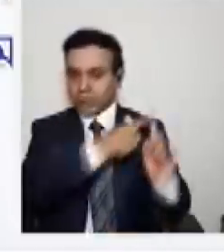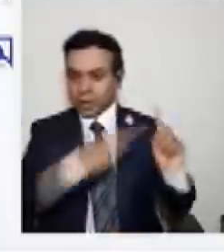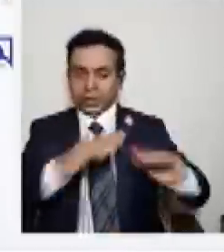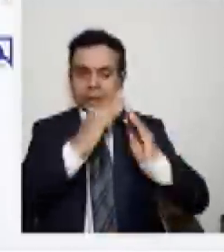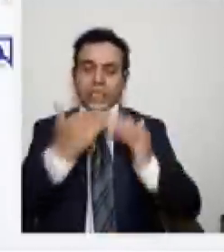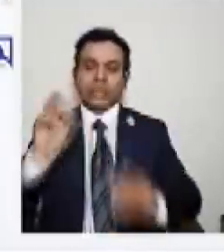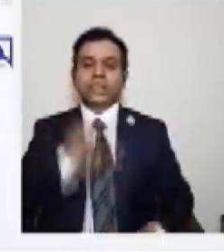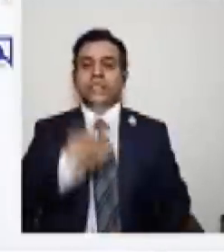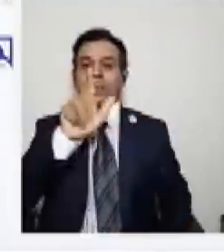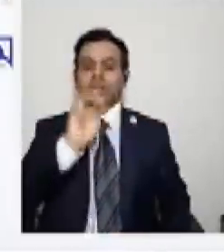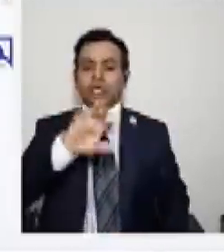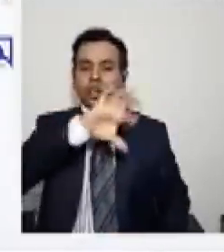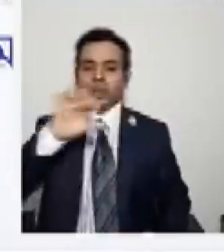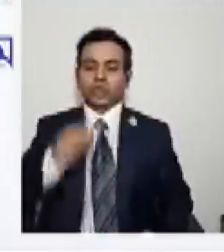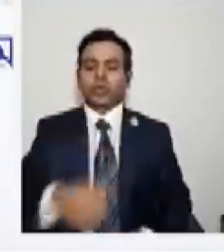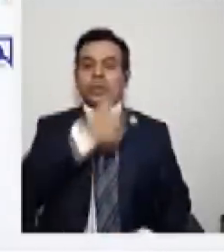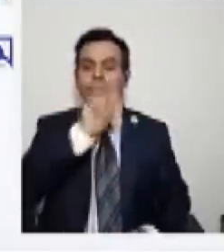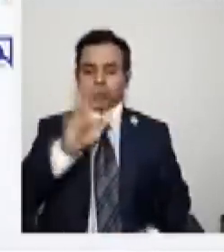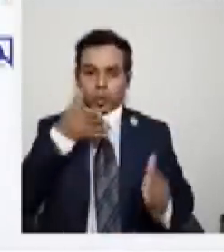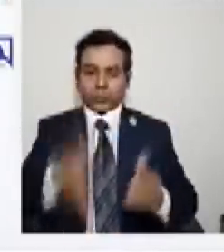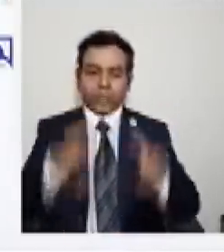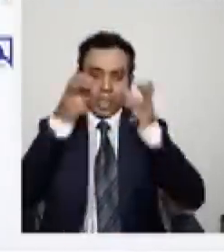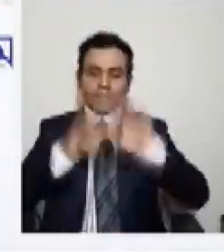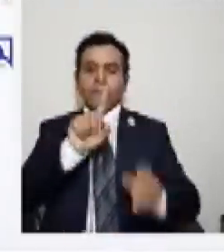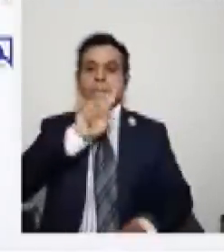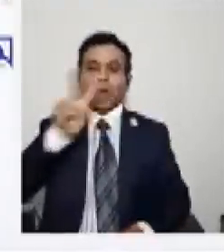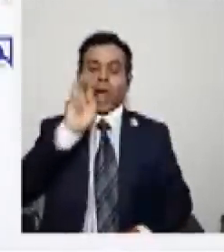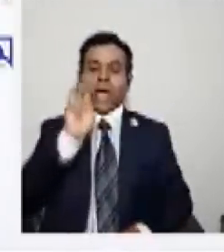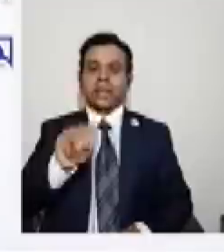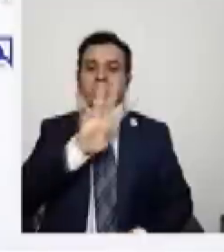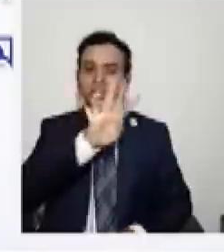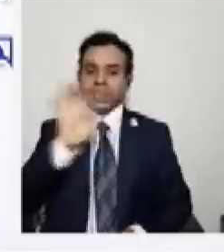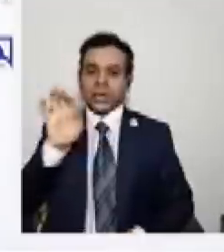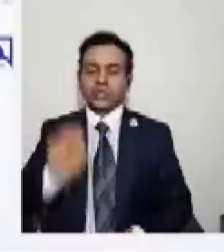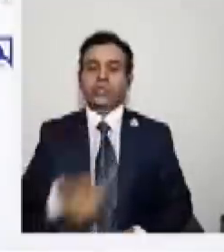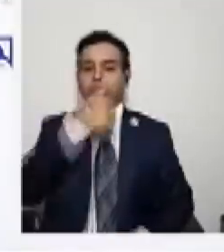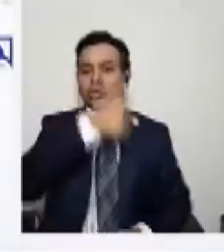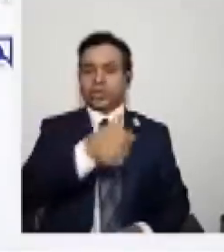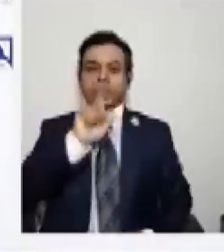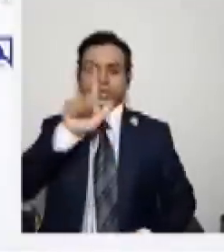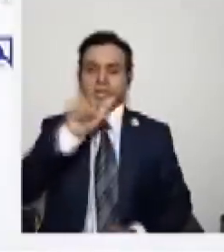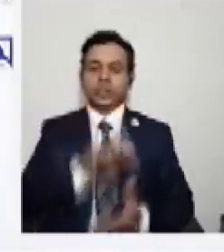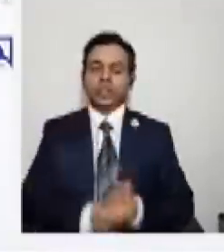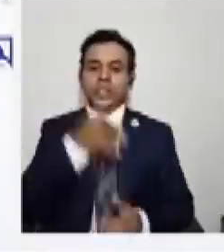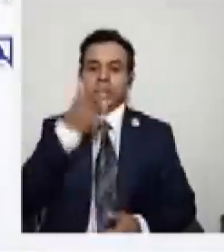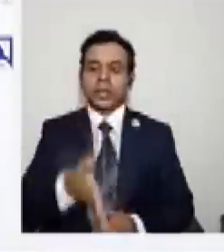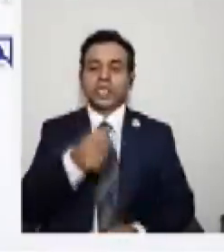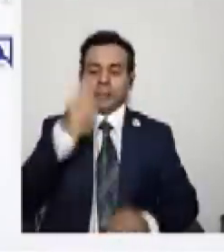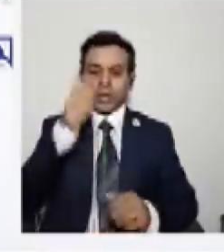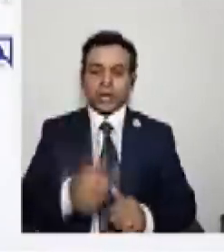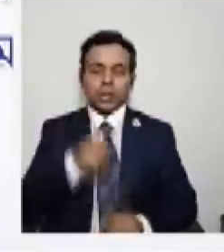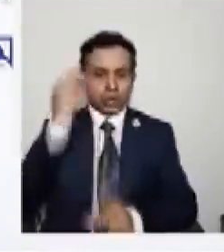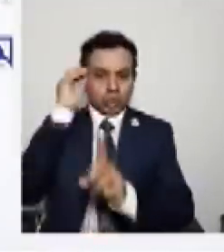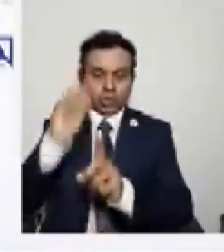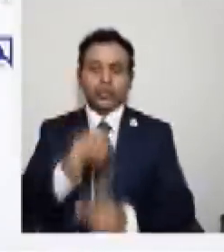আইসোলেশনে 20,432 জন এবং এ পর্যন্ত ছাড় পেয়েছেন 7,965 জন। বর্তমানে আইসোলেশনে আছেন